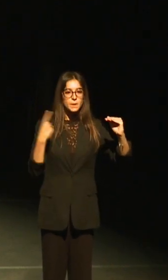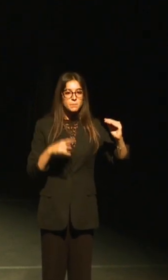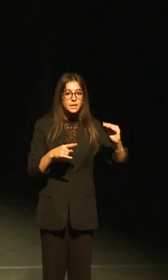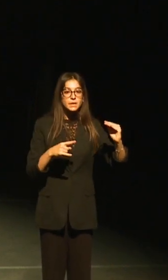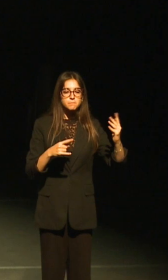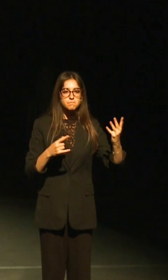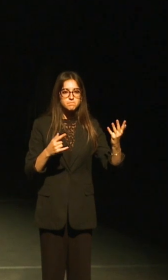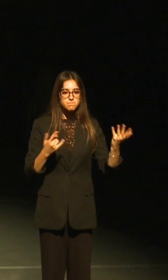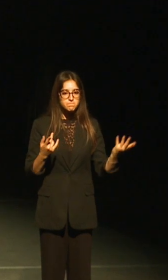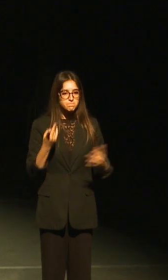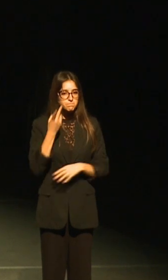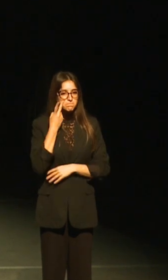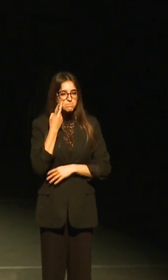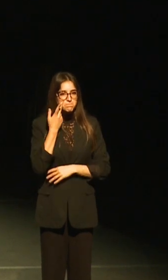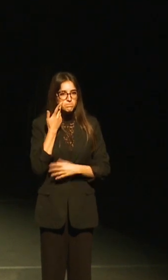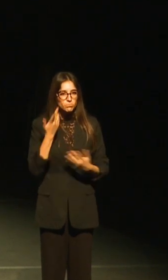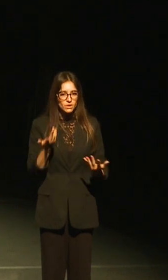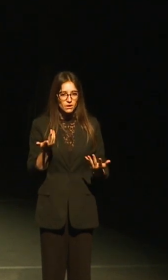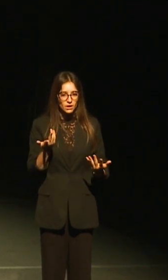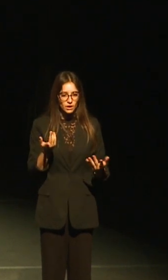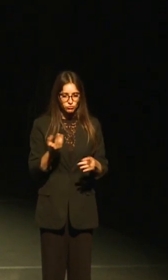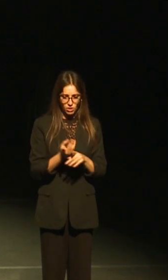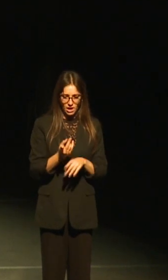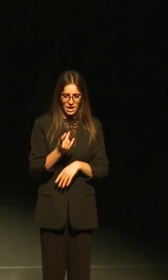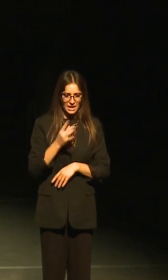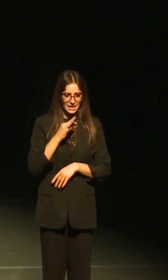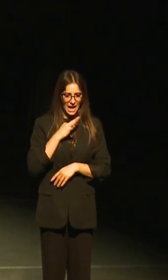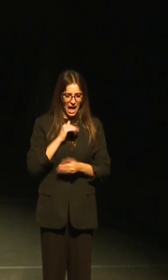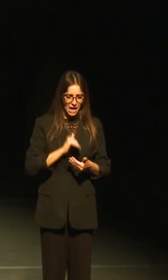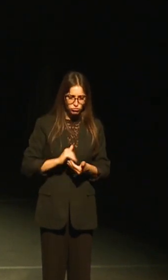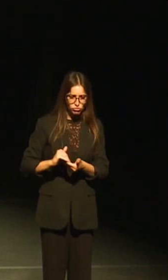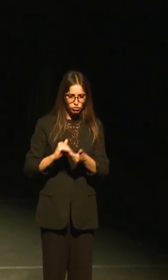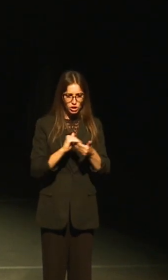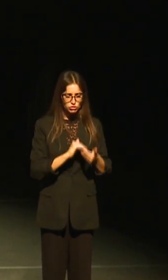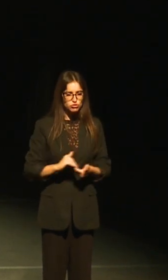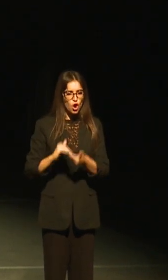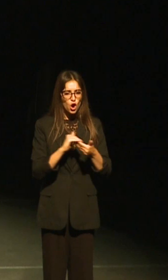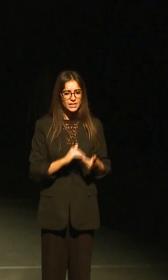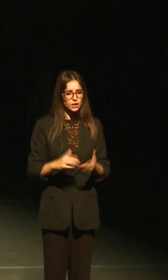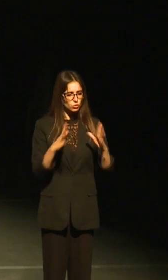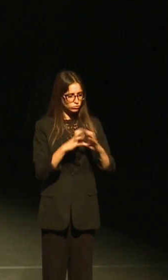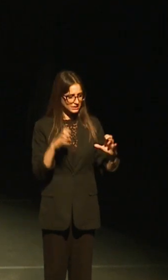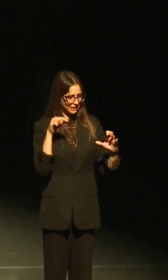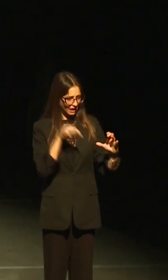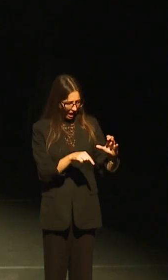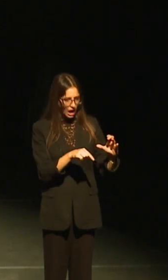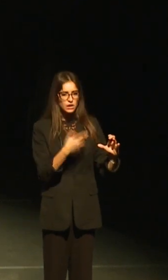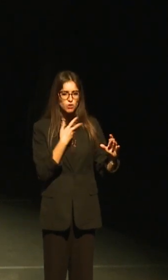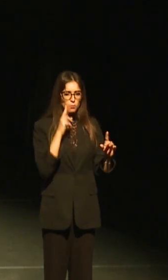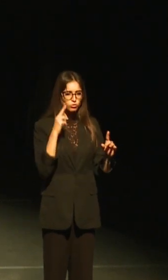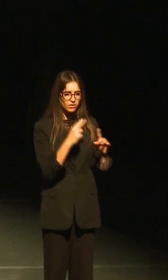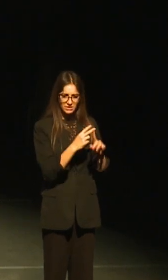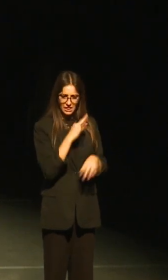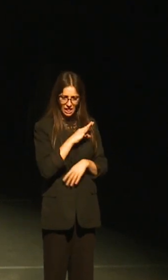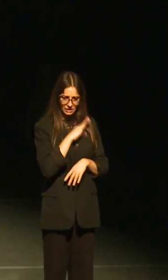che vede Paradossalmente molto interessate alle associazioni industriali o di questo ad esempio per ne ho parlato in asse Lombarda e